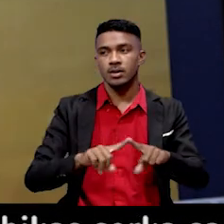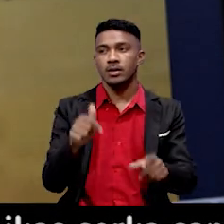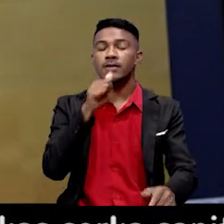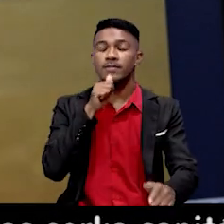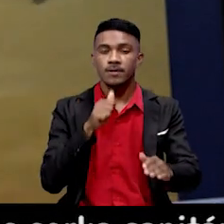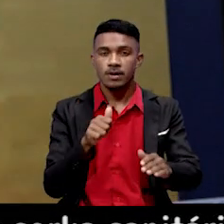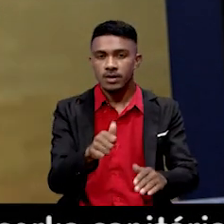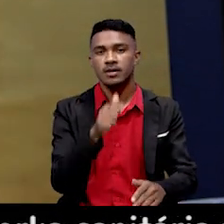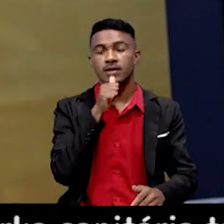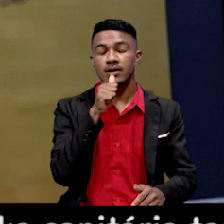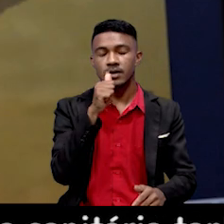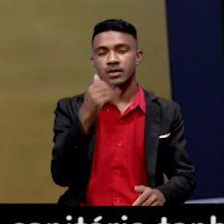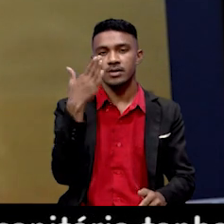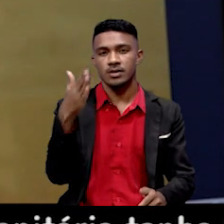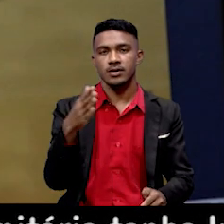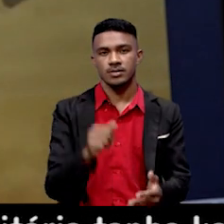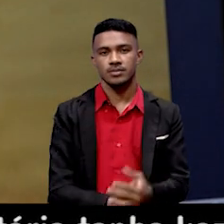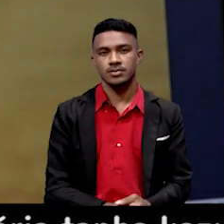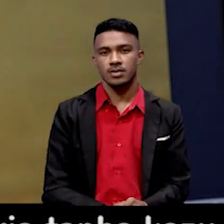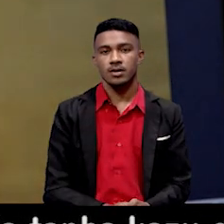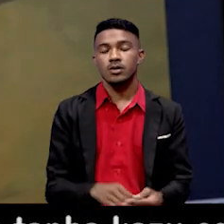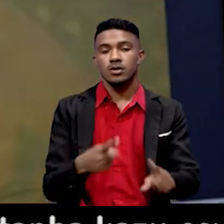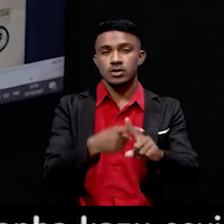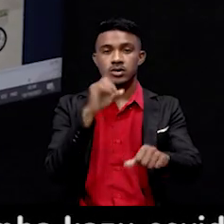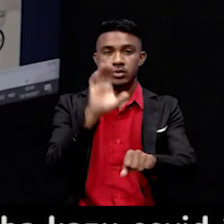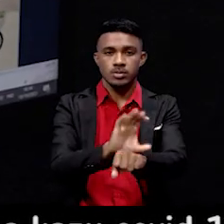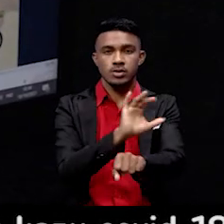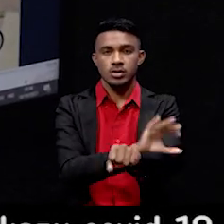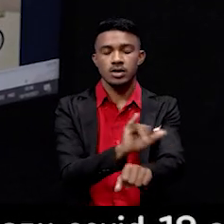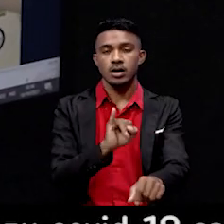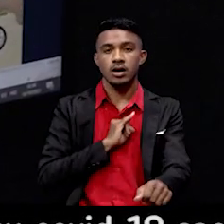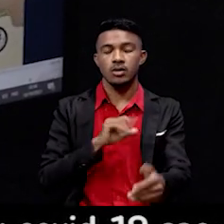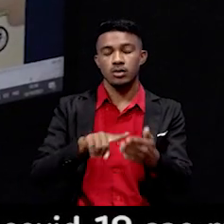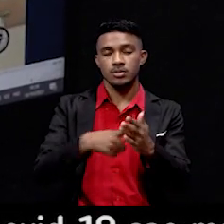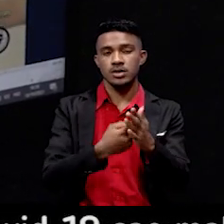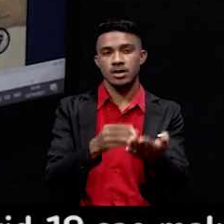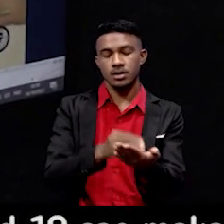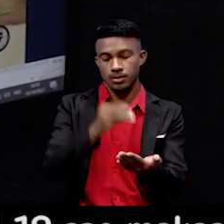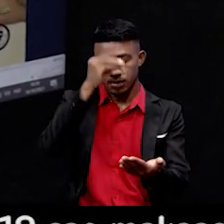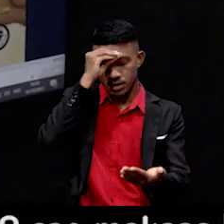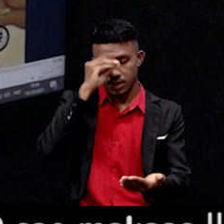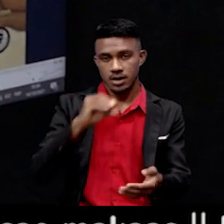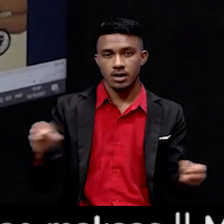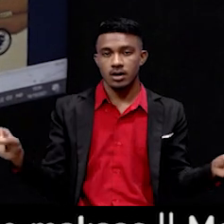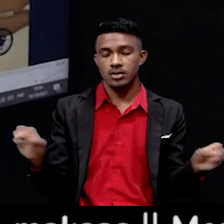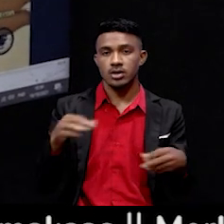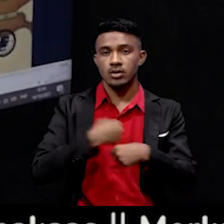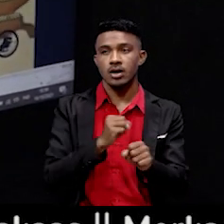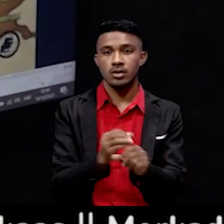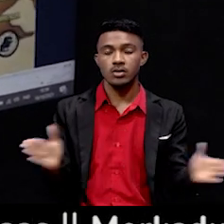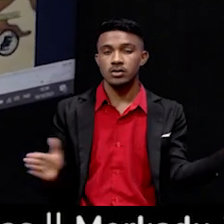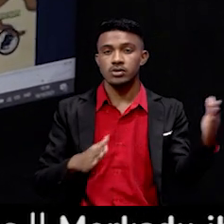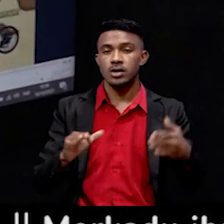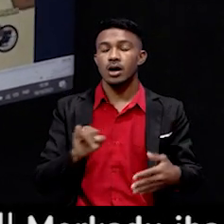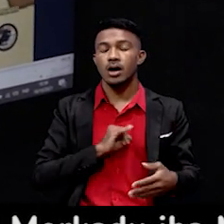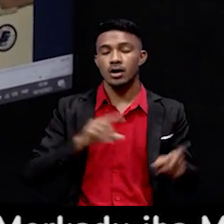dari mendeklara mana kita dia kau utama hal us komputador ni mak how komensa how aprende laos aprende dat how anima sound sam how mesti saya